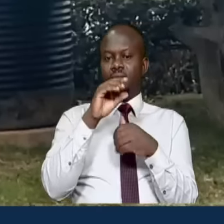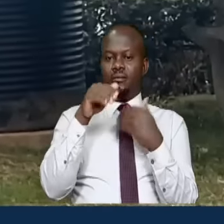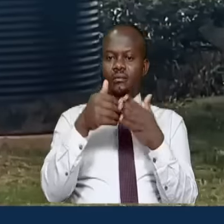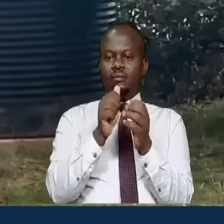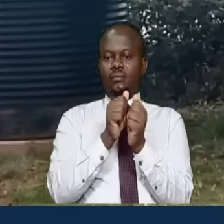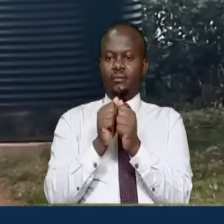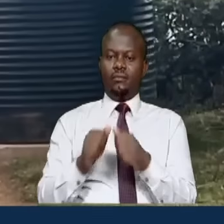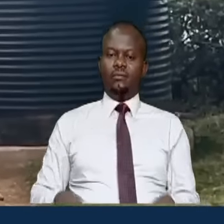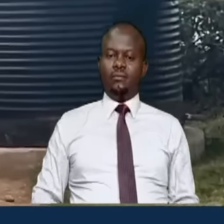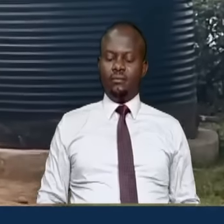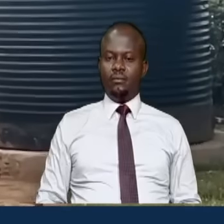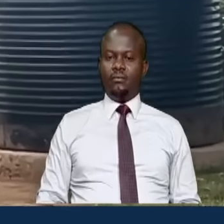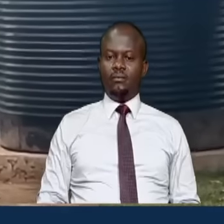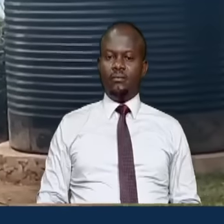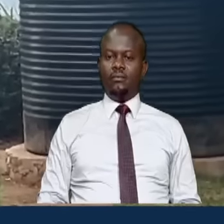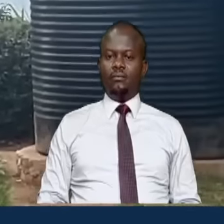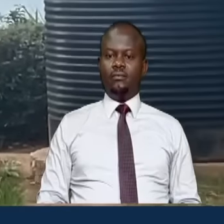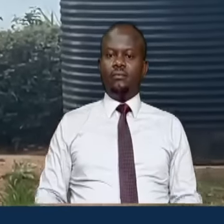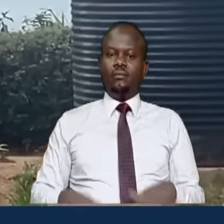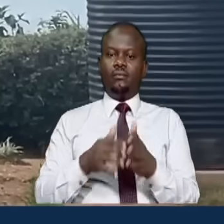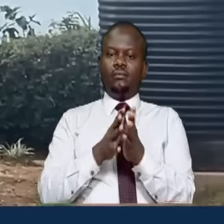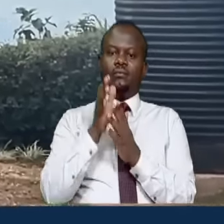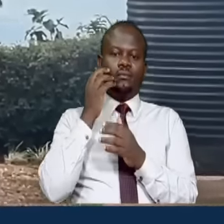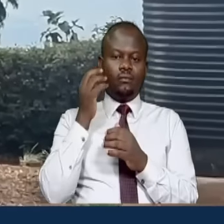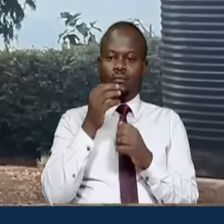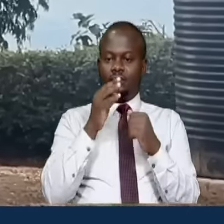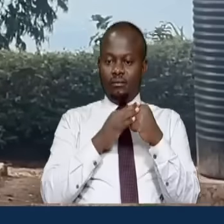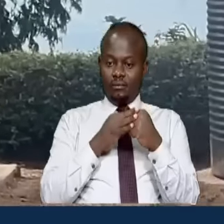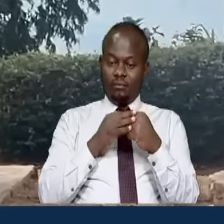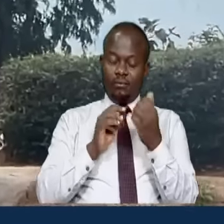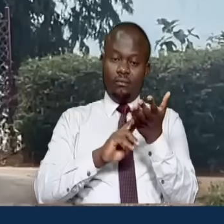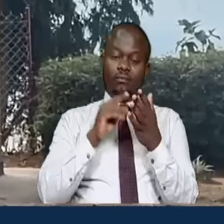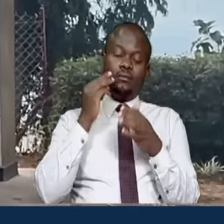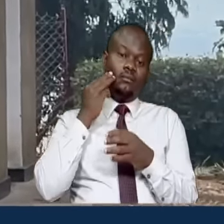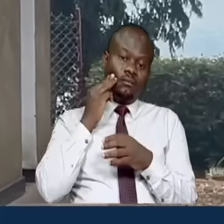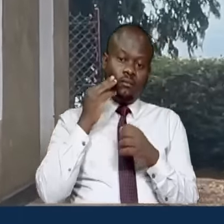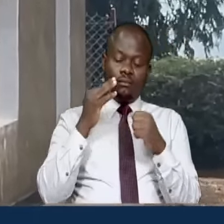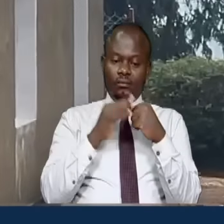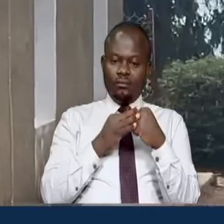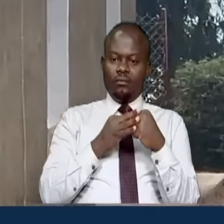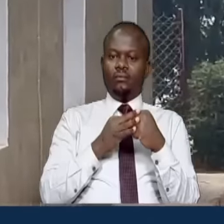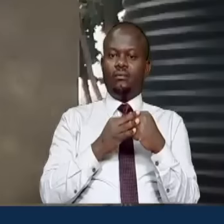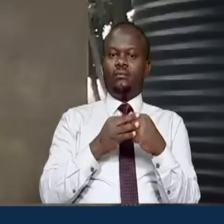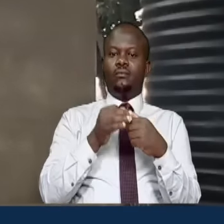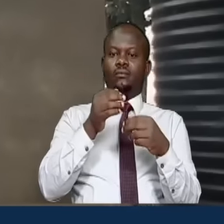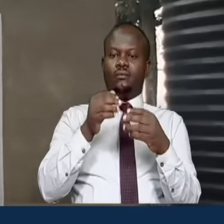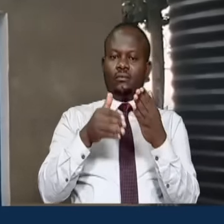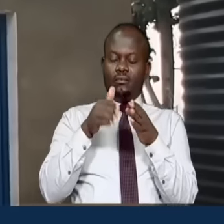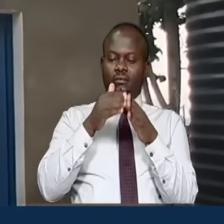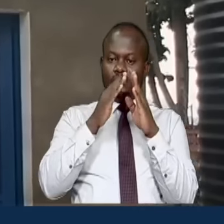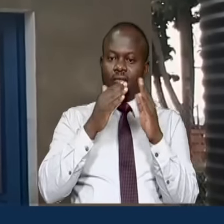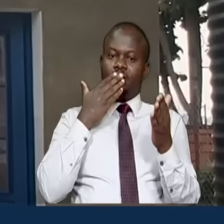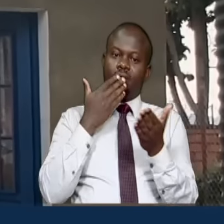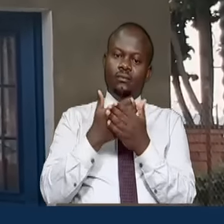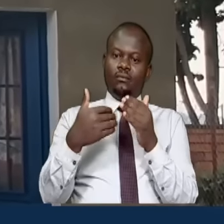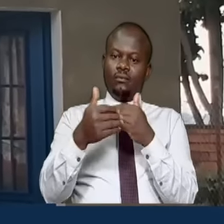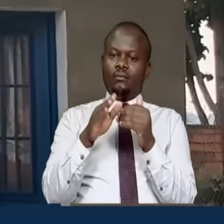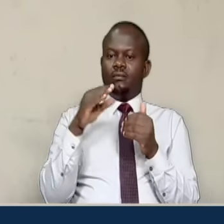baratanga. Byabatwaye amezi 8, bakoresha miliyoni 8 buzuza inzu nziza, ibyumba